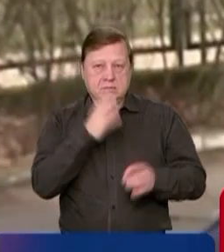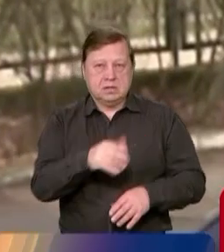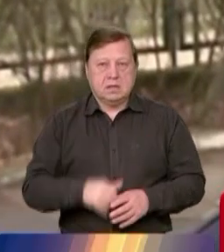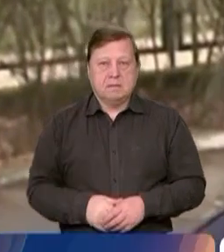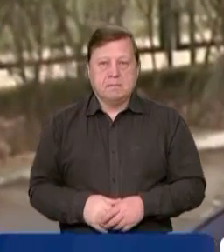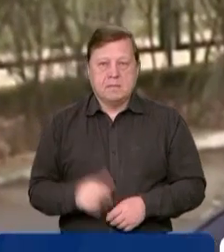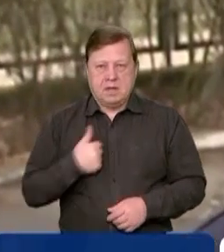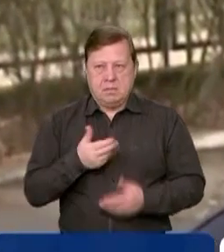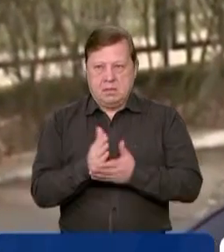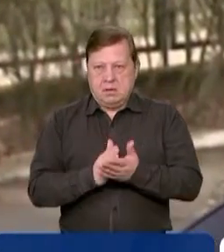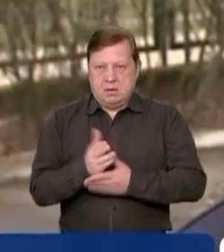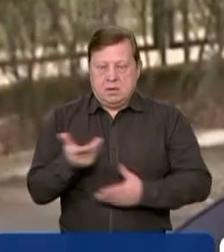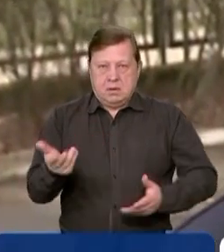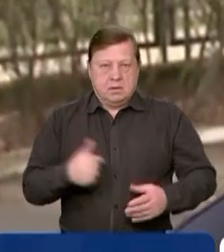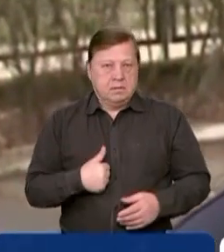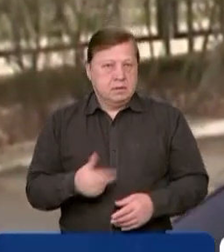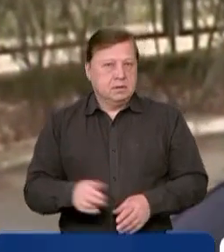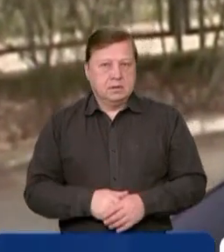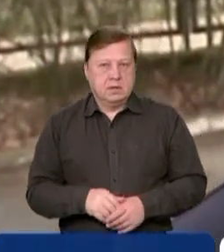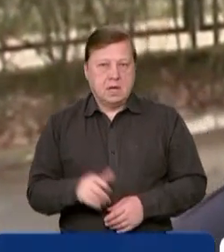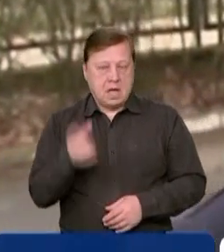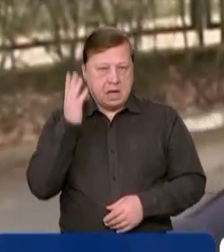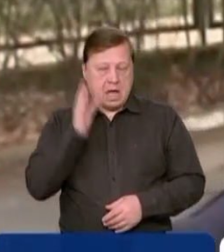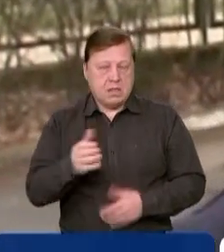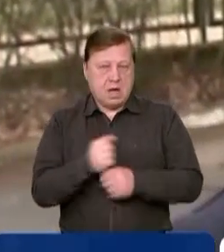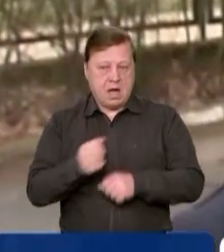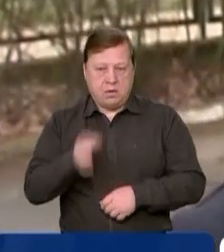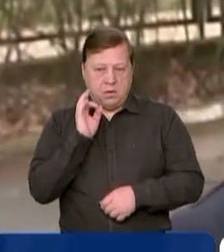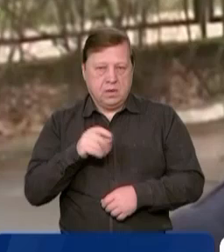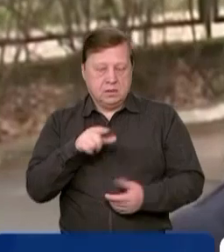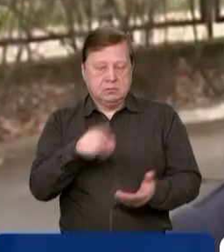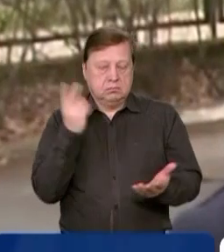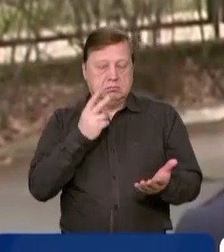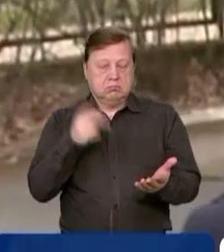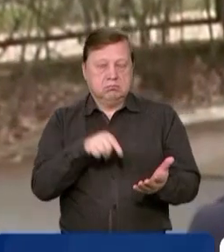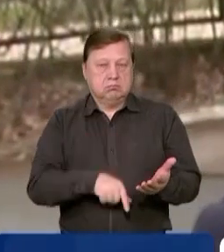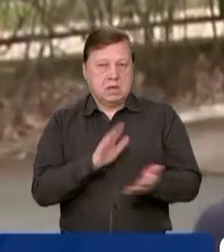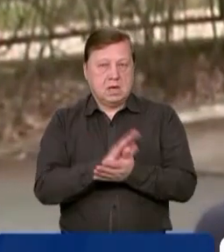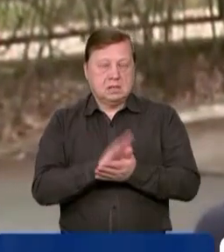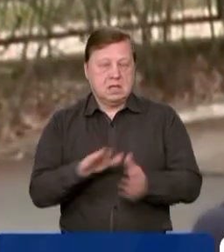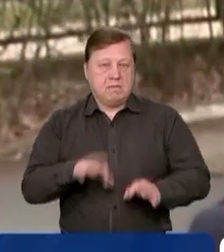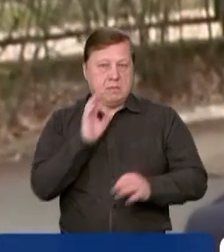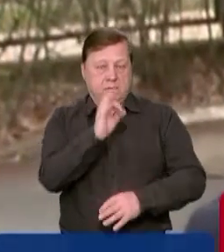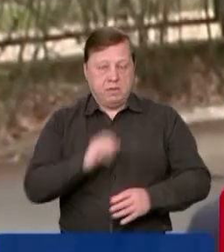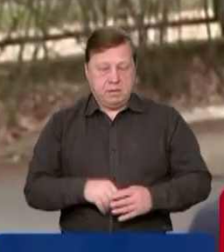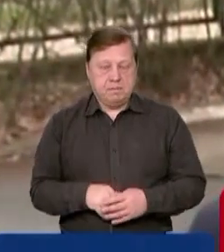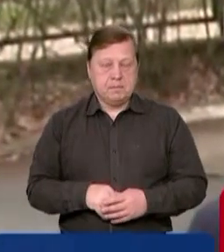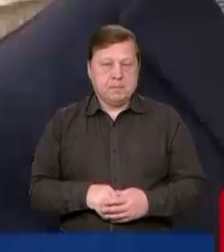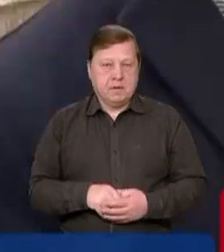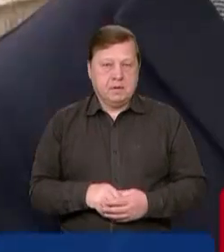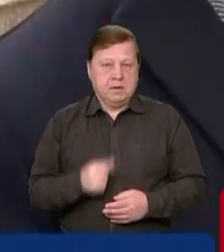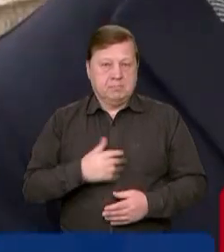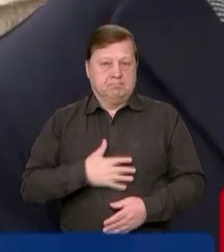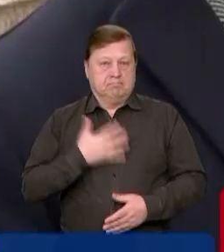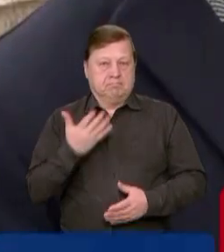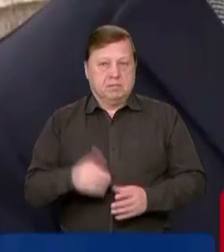Przyznać, że z pewnym niedowierzaniem przy porannej kawie zapoznałem się z materiałami opublikowanymi przez Gazetę Wyborczą.